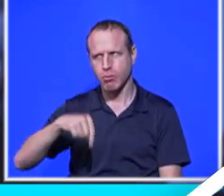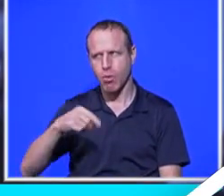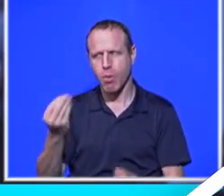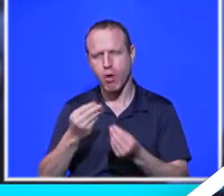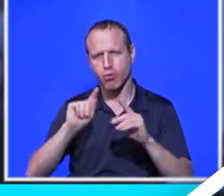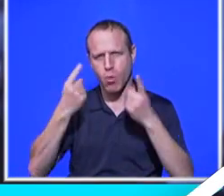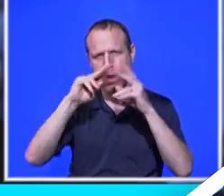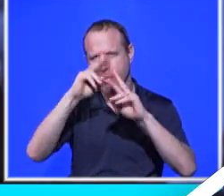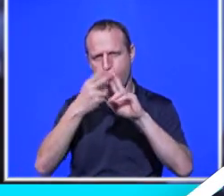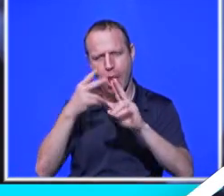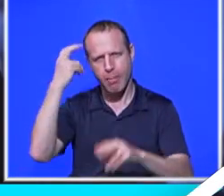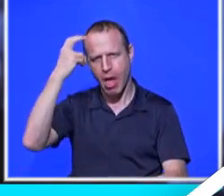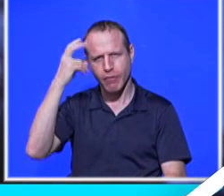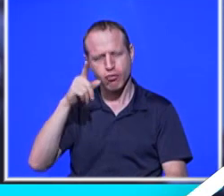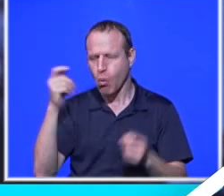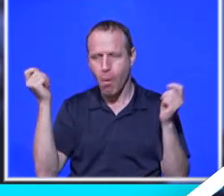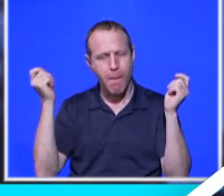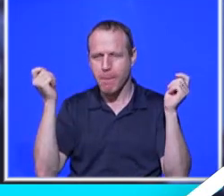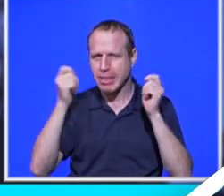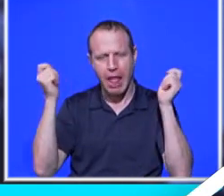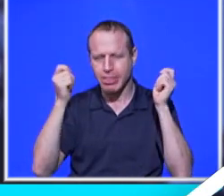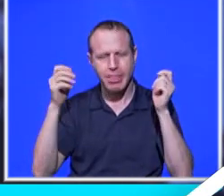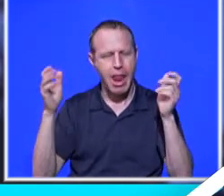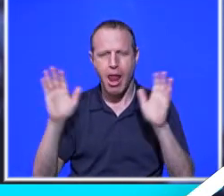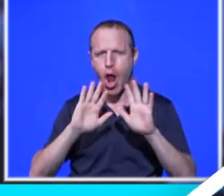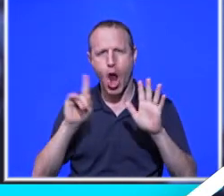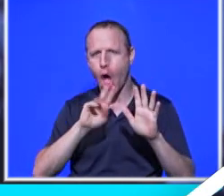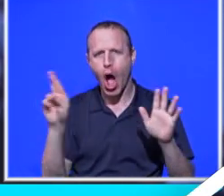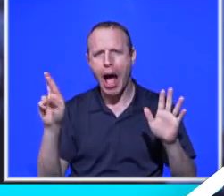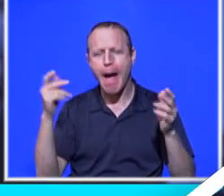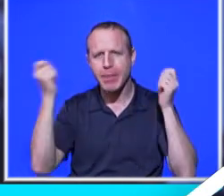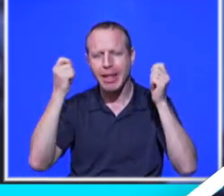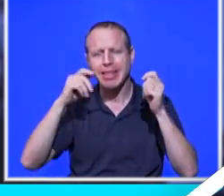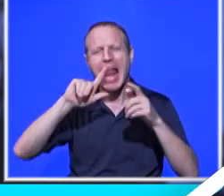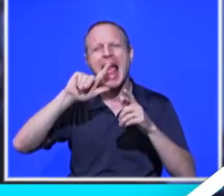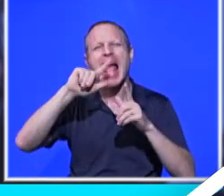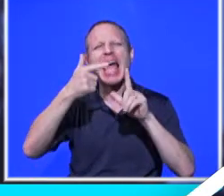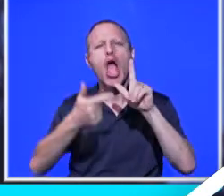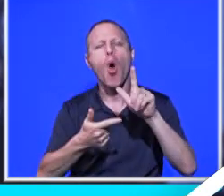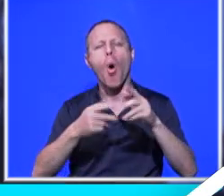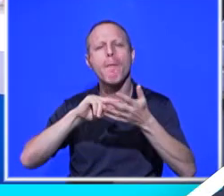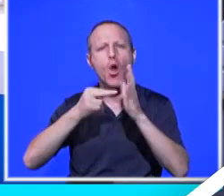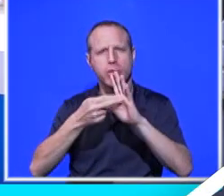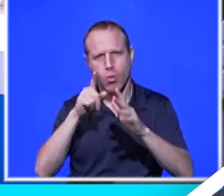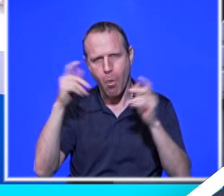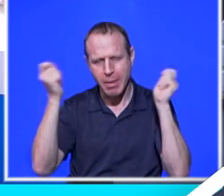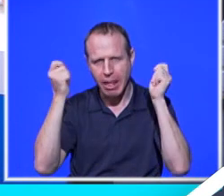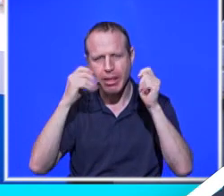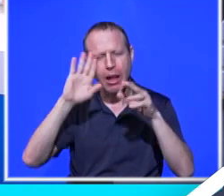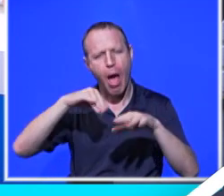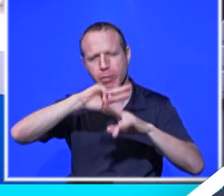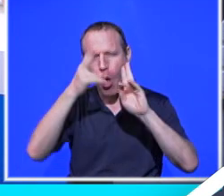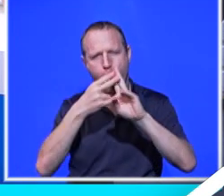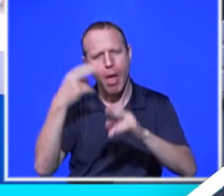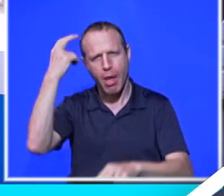קורה בעולם הערבי שהוא מטלטל, הוא לא רק מטלטל ברמה הגיאופוליטית, הוא מטלטל גם את העולם